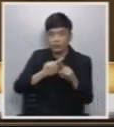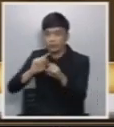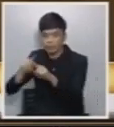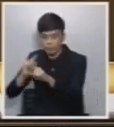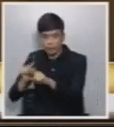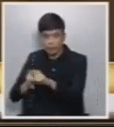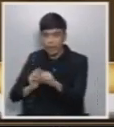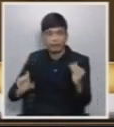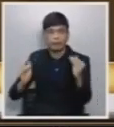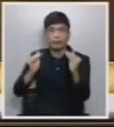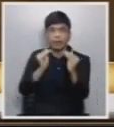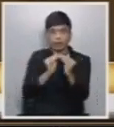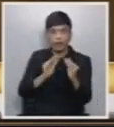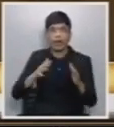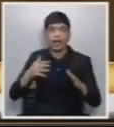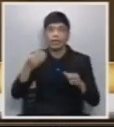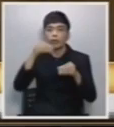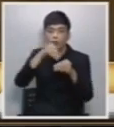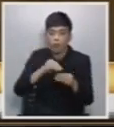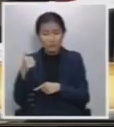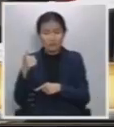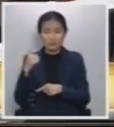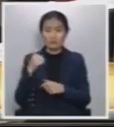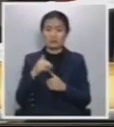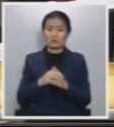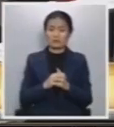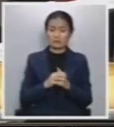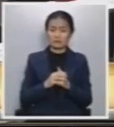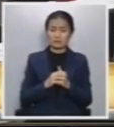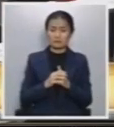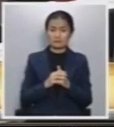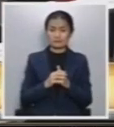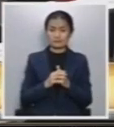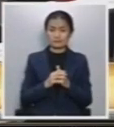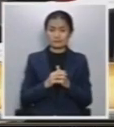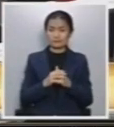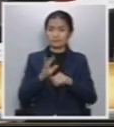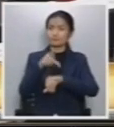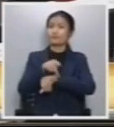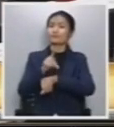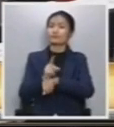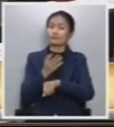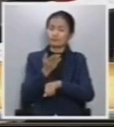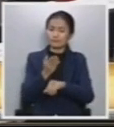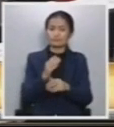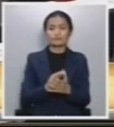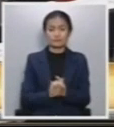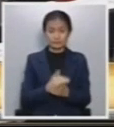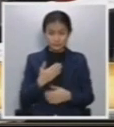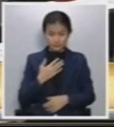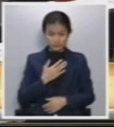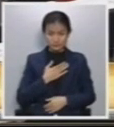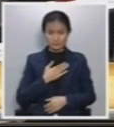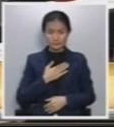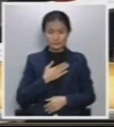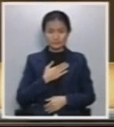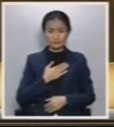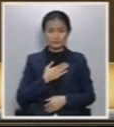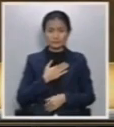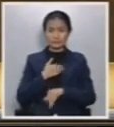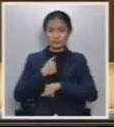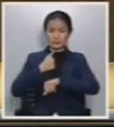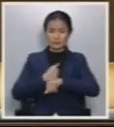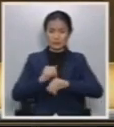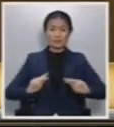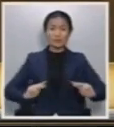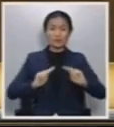เพื่อให้อยู่ร่วมกันได้อย่างมีความสุขครับขอบพระคุณกราบเรียนท่านประธานที่เคารพครับกับผมจิตติไกรเลิศรัฐมนตรีว่าการกระ